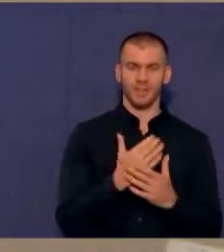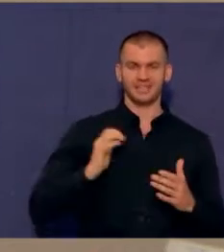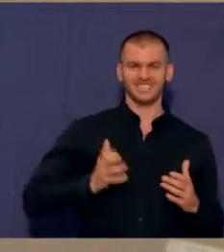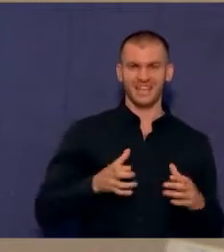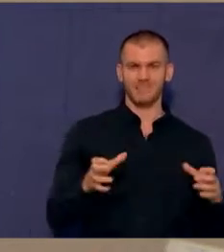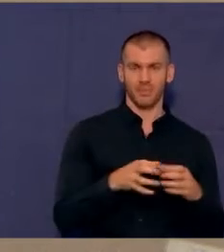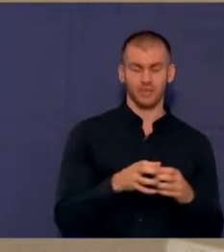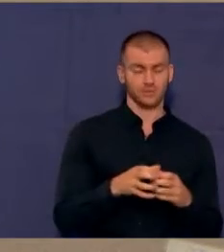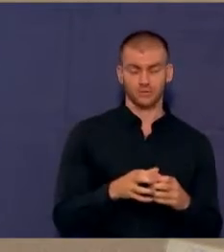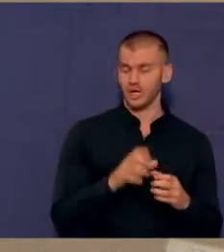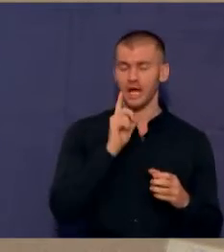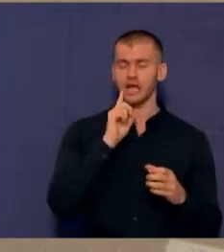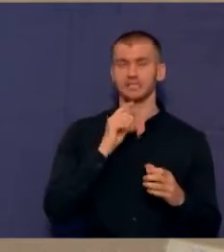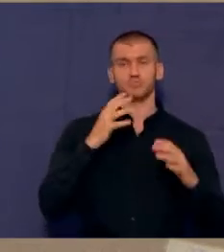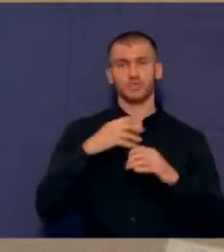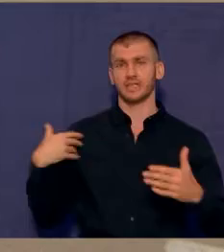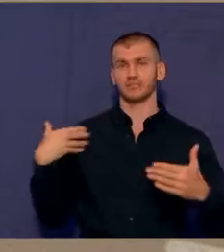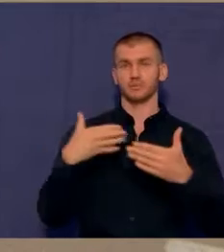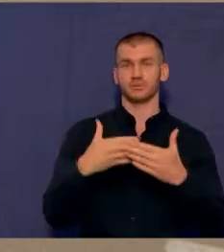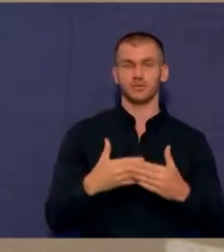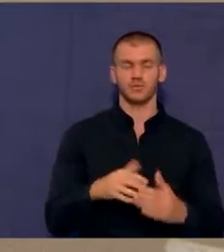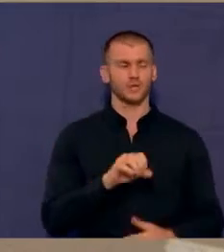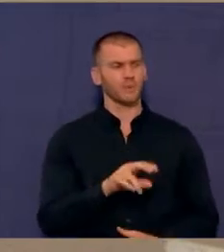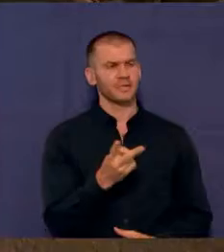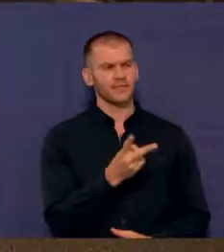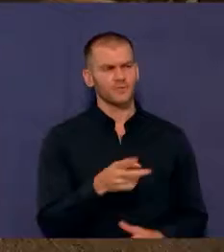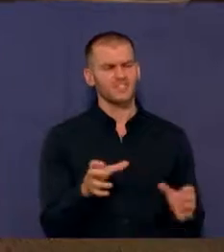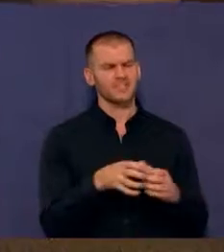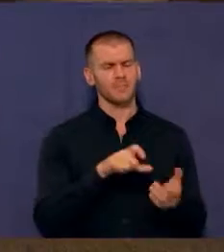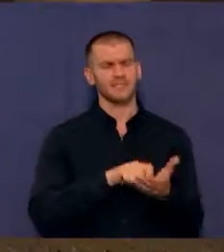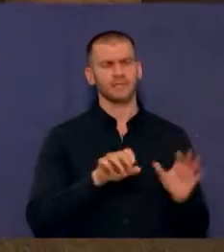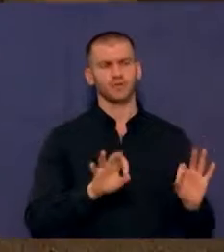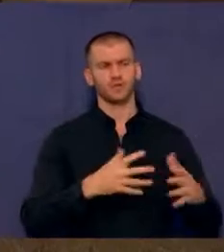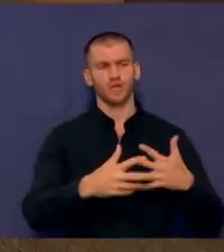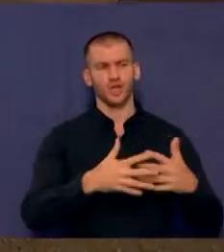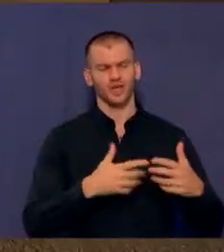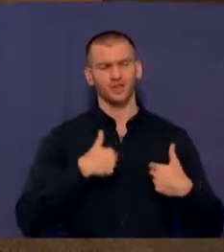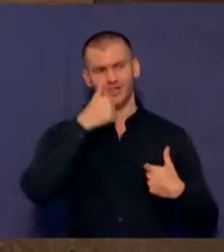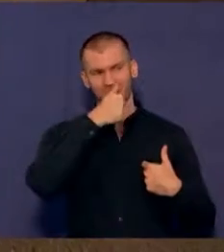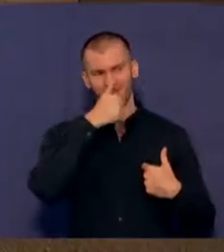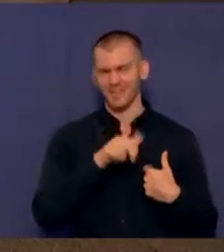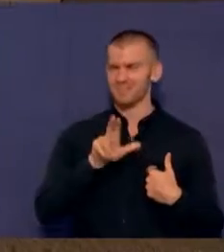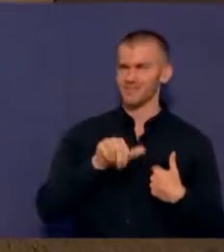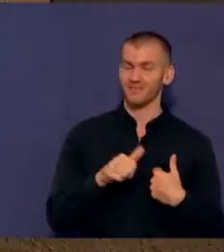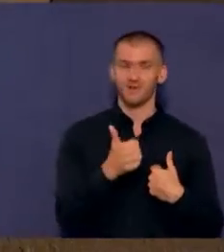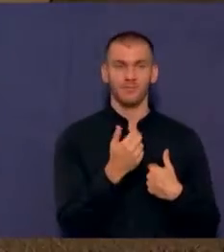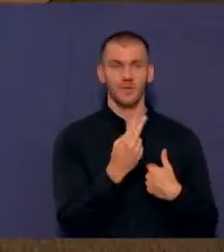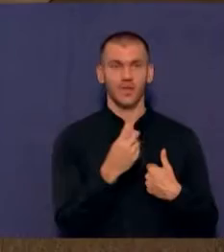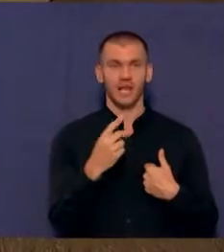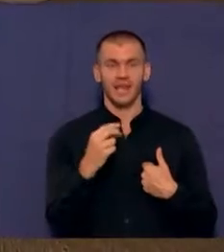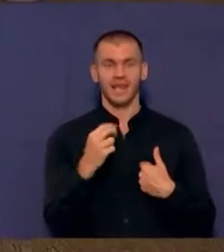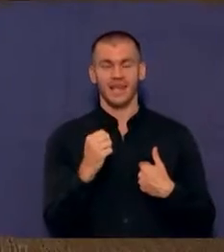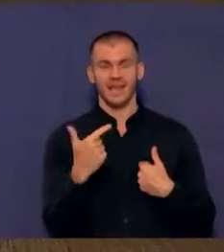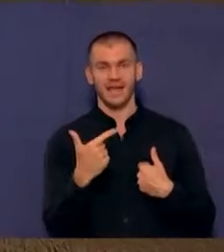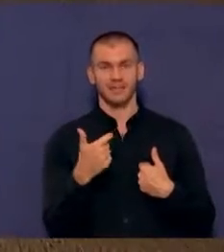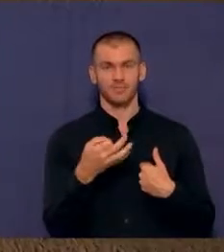liksom. Och hur skriver ni tillsammans då? Ja. Jag är lite nyfiken för att jag tänker bara som Bulletproof som ändå är rätt